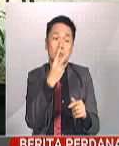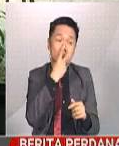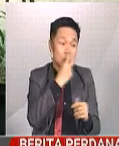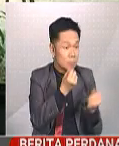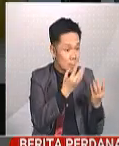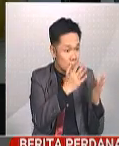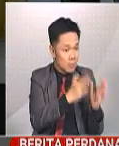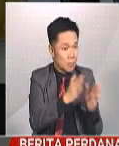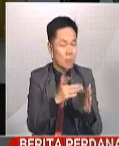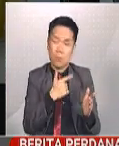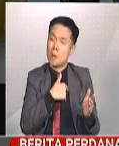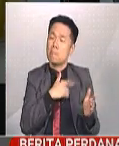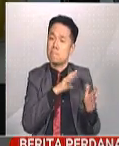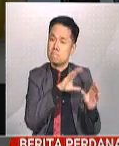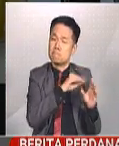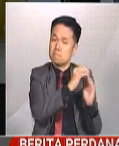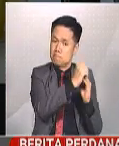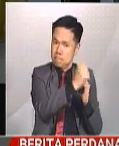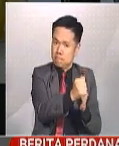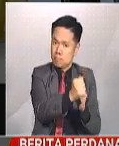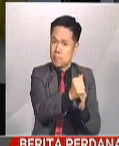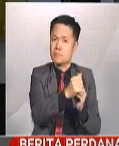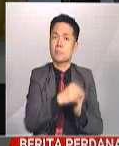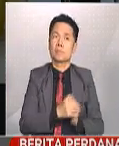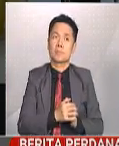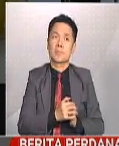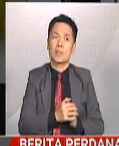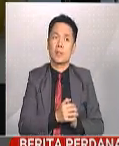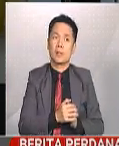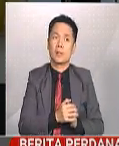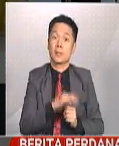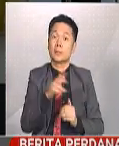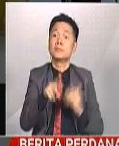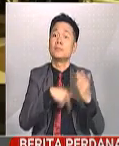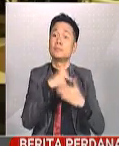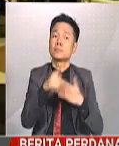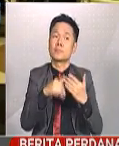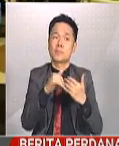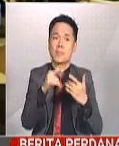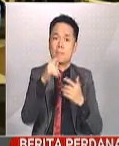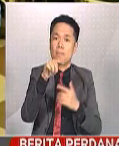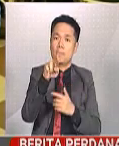ada bawa belia berkata demikian dalam program